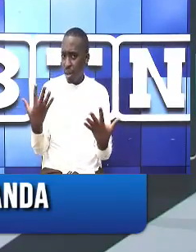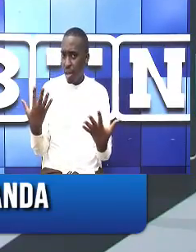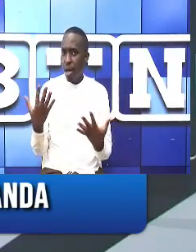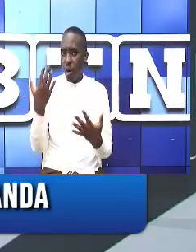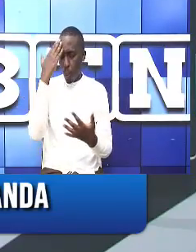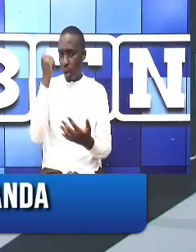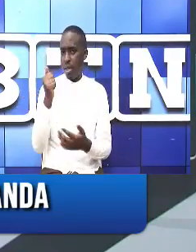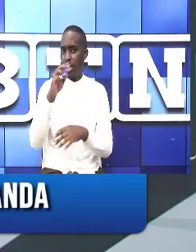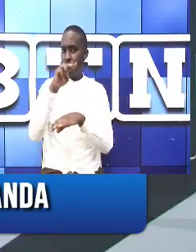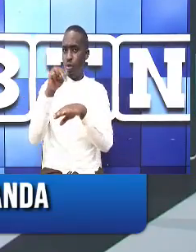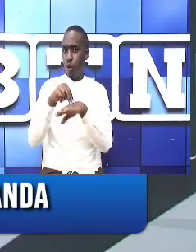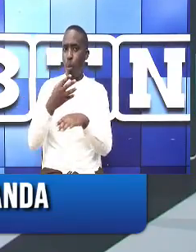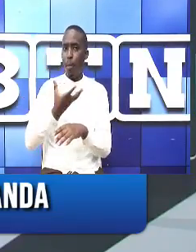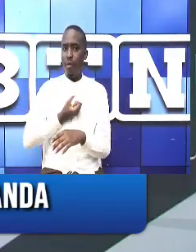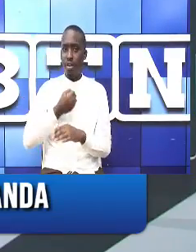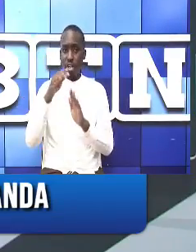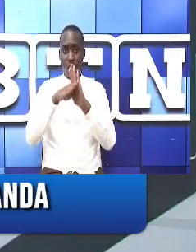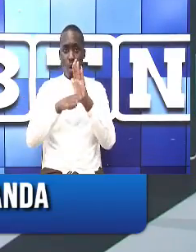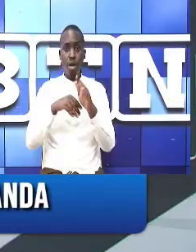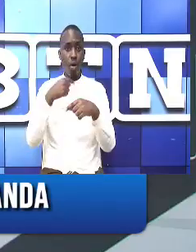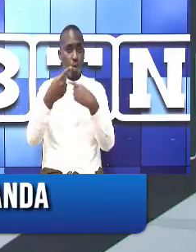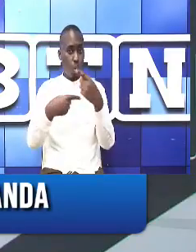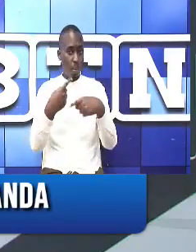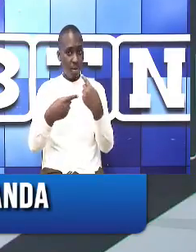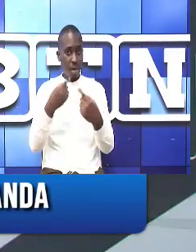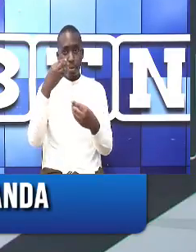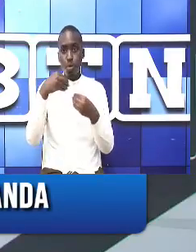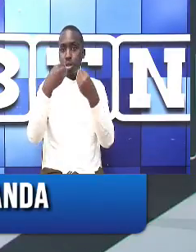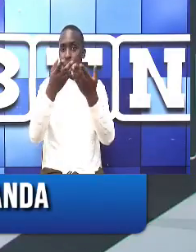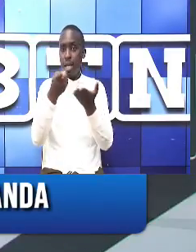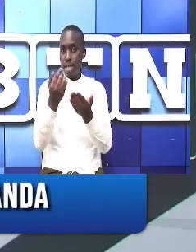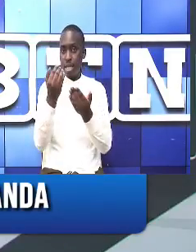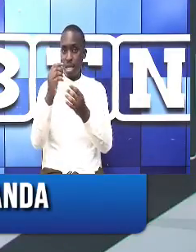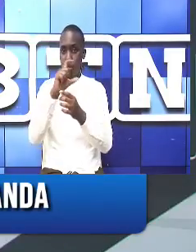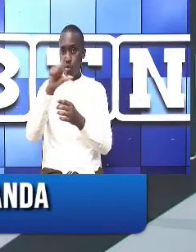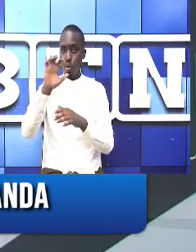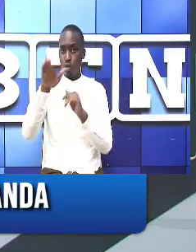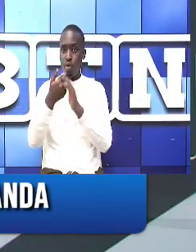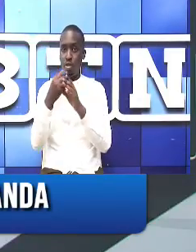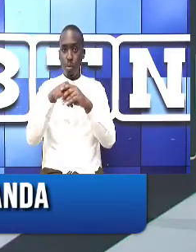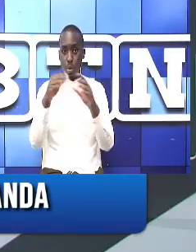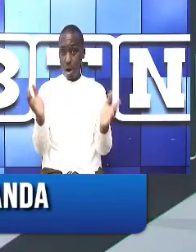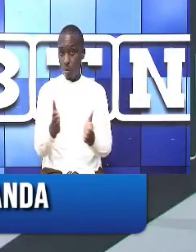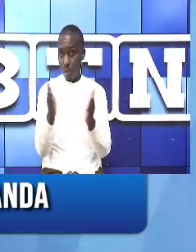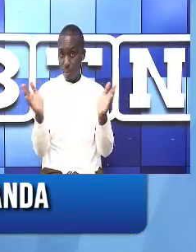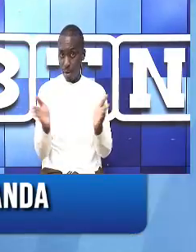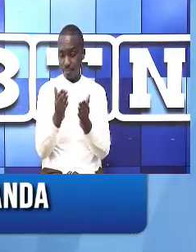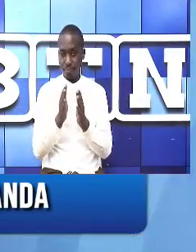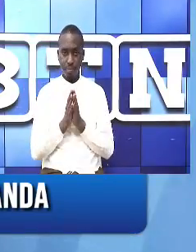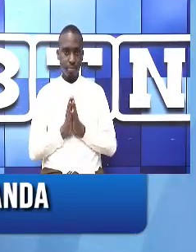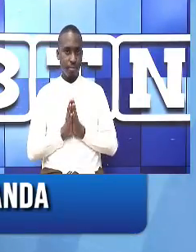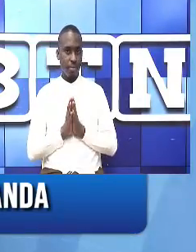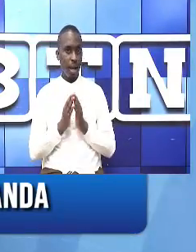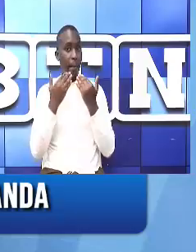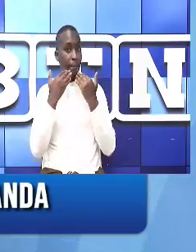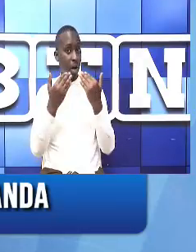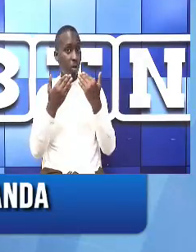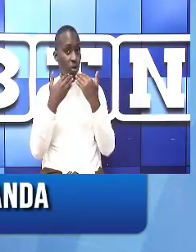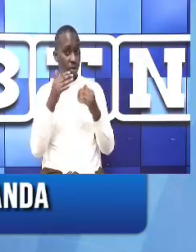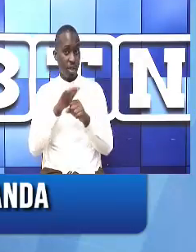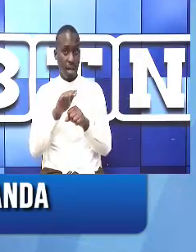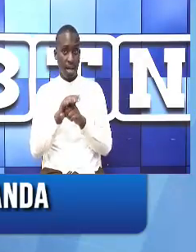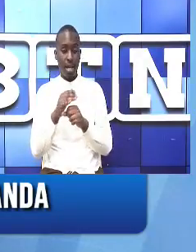nka NIDOR mwafashe gahunda yo kugira ngo mutange kino cyumweru cyose muri buno bukangurambaga murakoze cyane reka